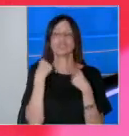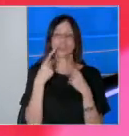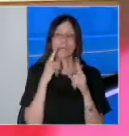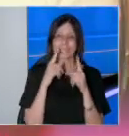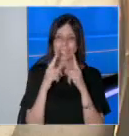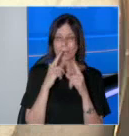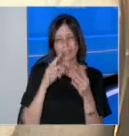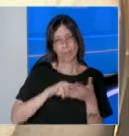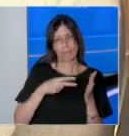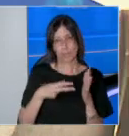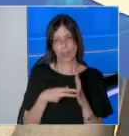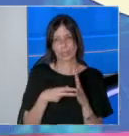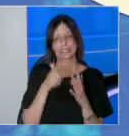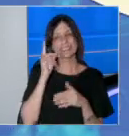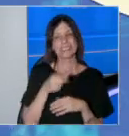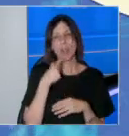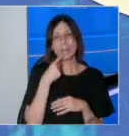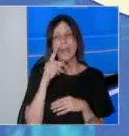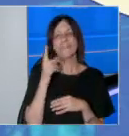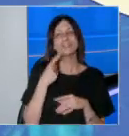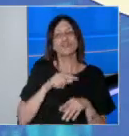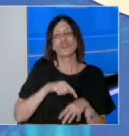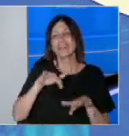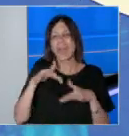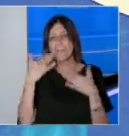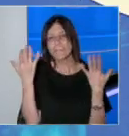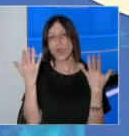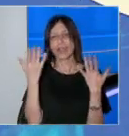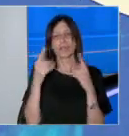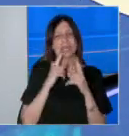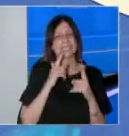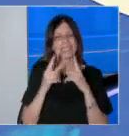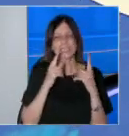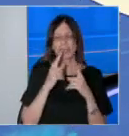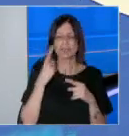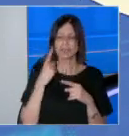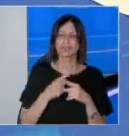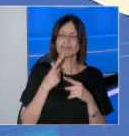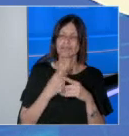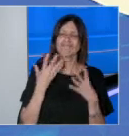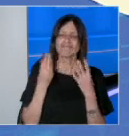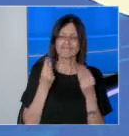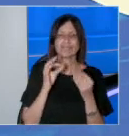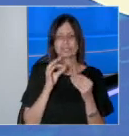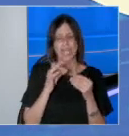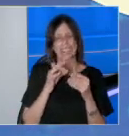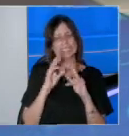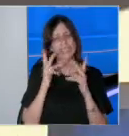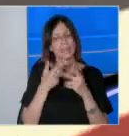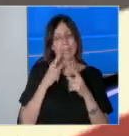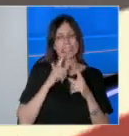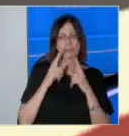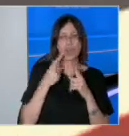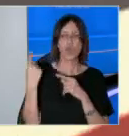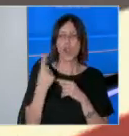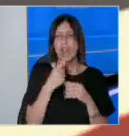ומתן הפוליטי, אני צריך לומר שמשעות הבוקר מסע ומתן כדחתני של צוותי המסע ומתן, של כל